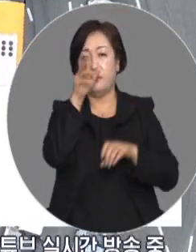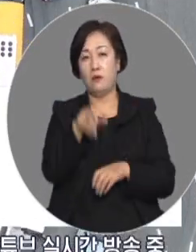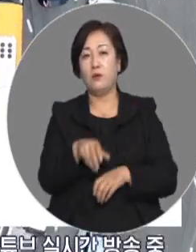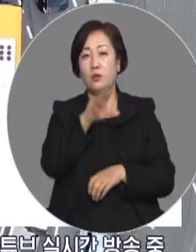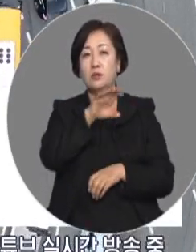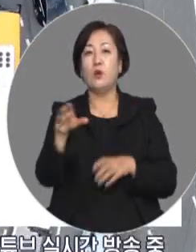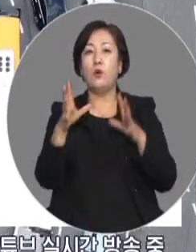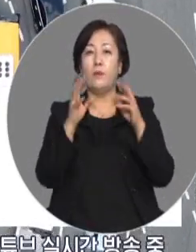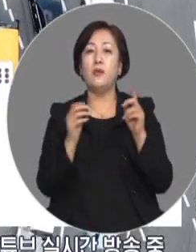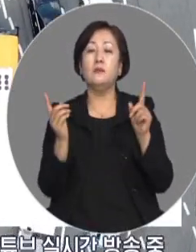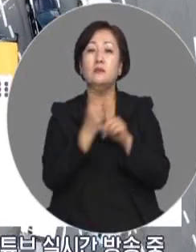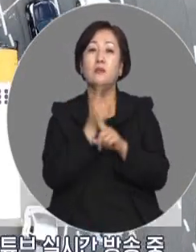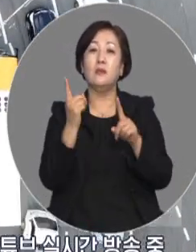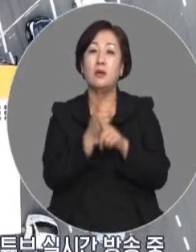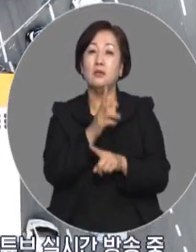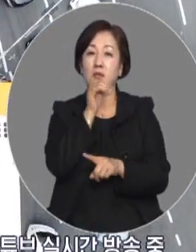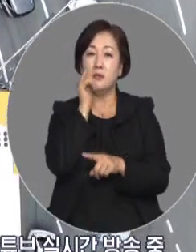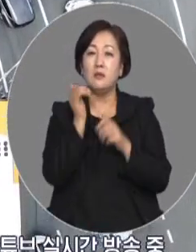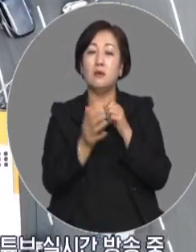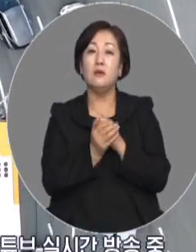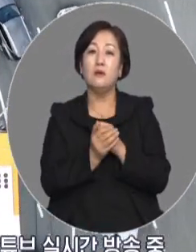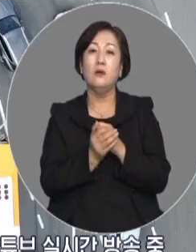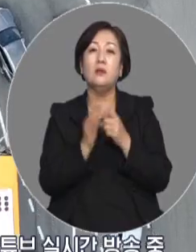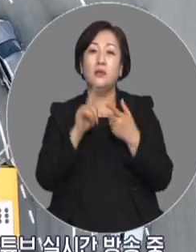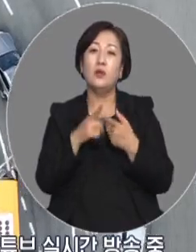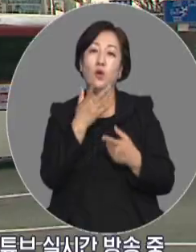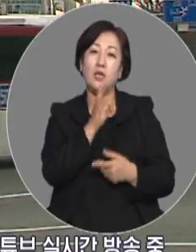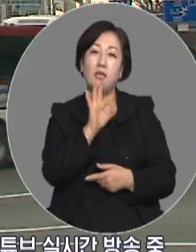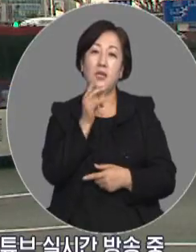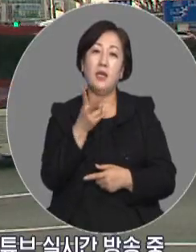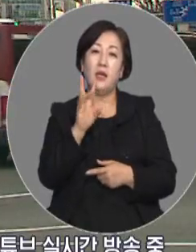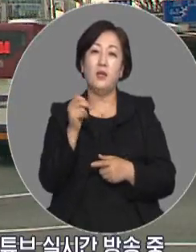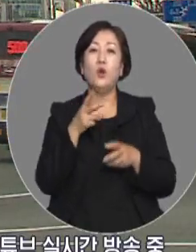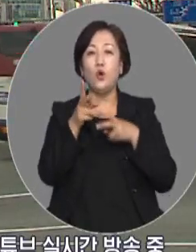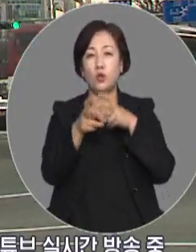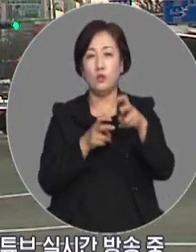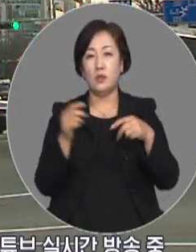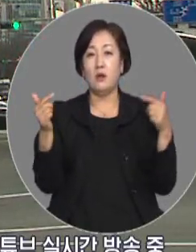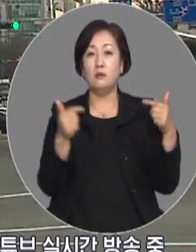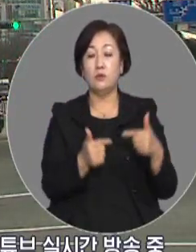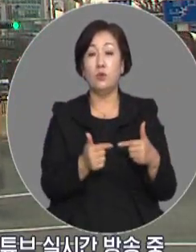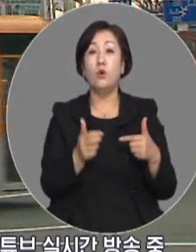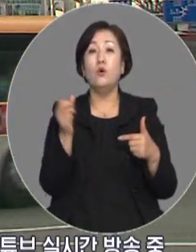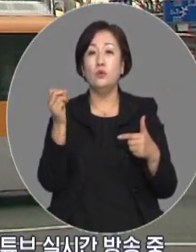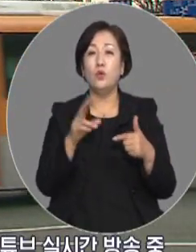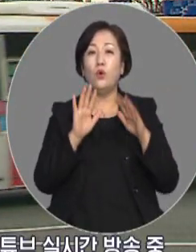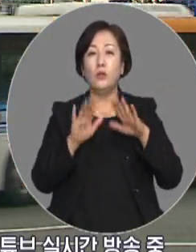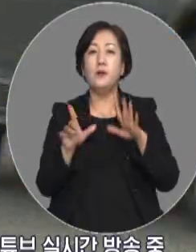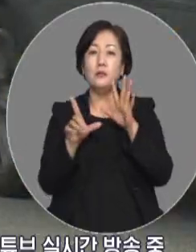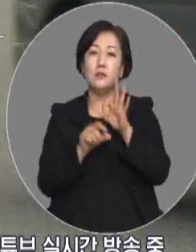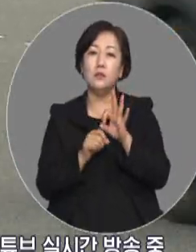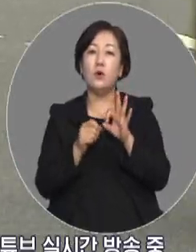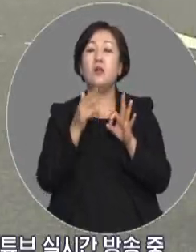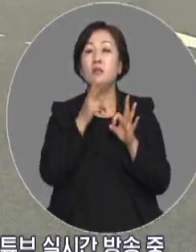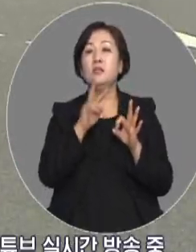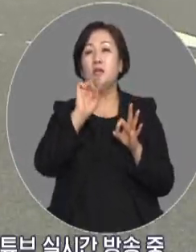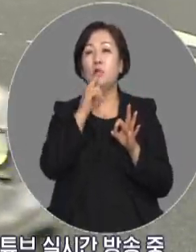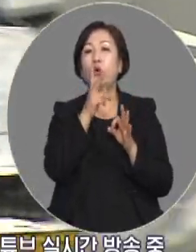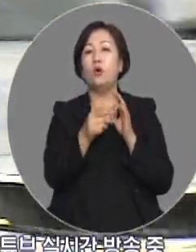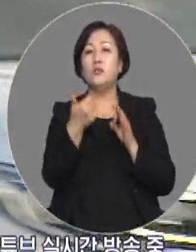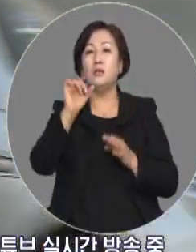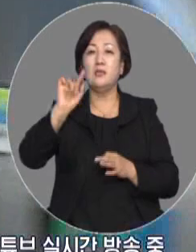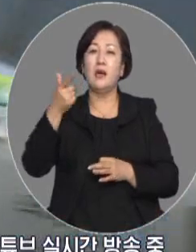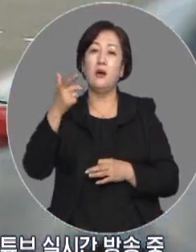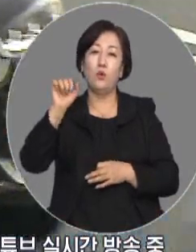영향이 적을 것으로 보고 있습니다. 이해로 개통으로 교통량이 줄었고 올 10월 국도 7호선 청량